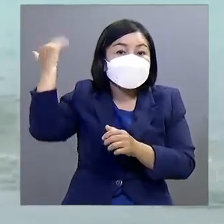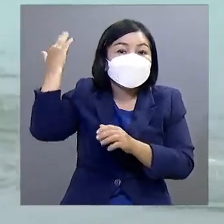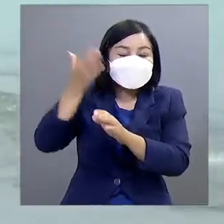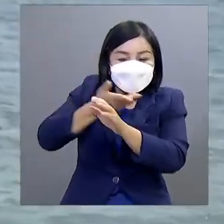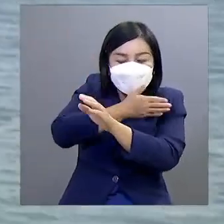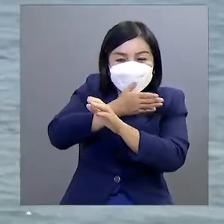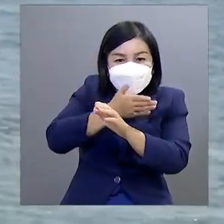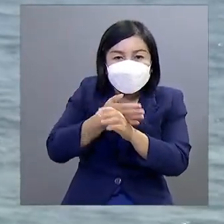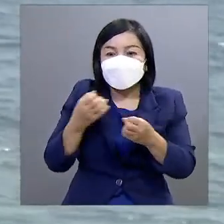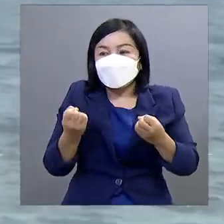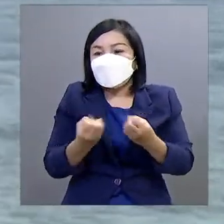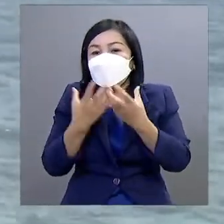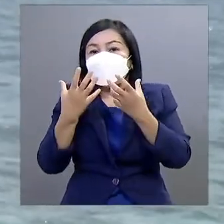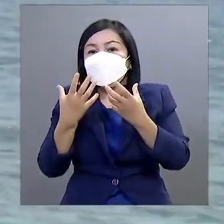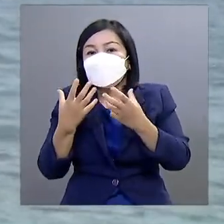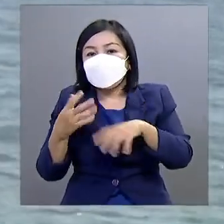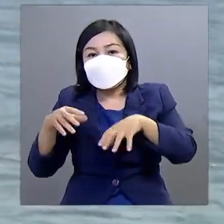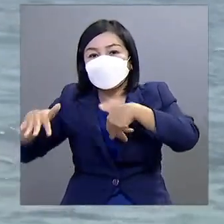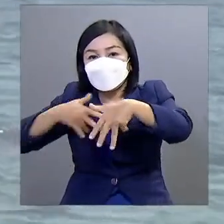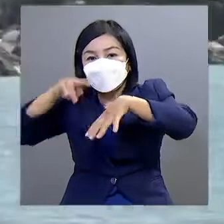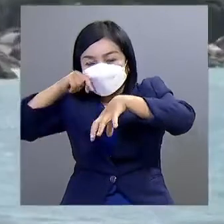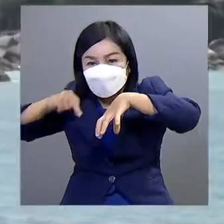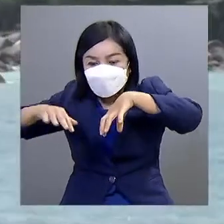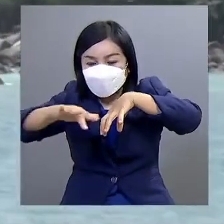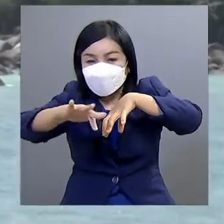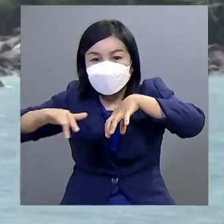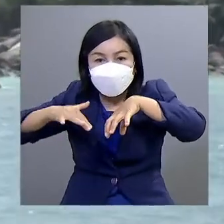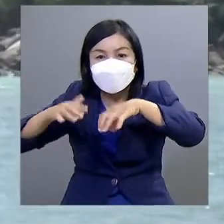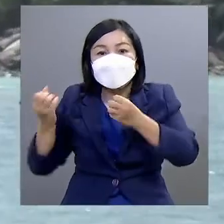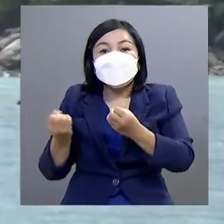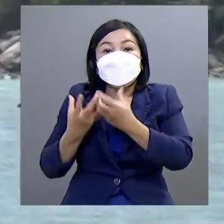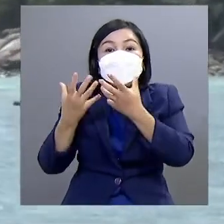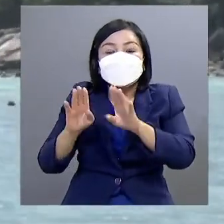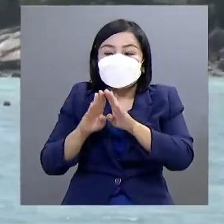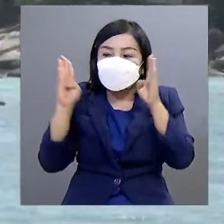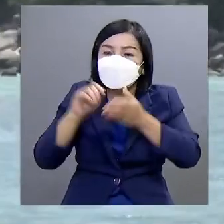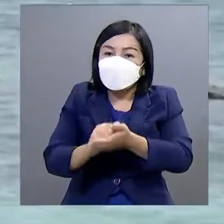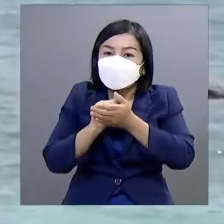บต่อคนบนเกาะอย่างรุนแรงเพิ่งจะกลับมาเปิดให้บริการได้อีกครั้งใน